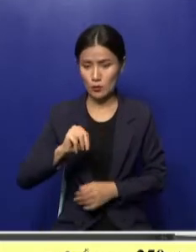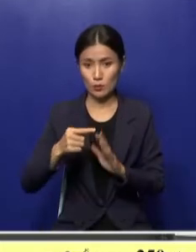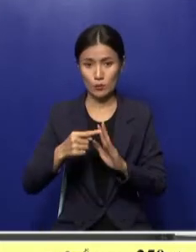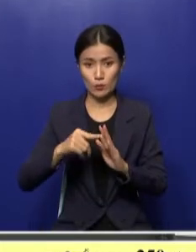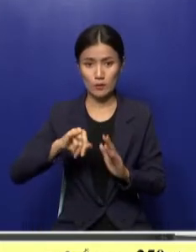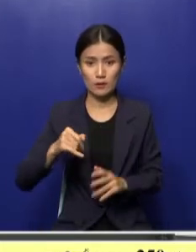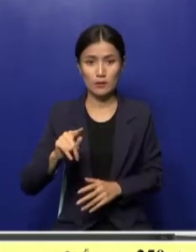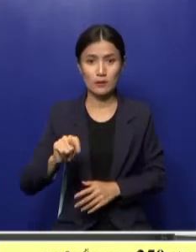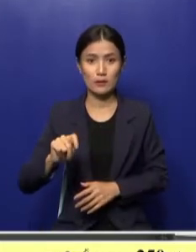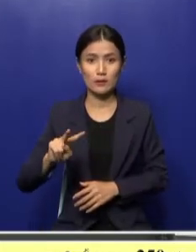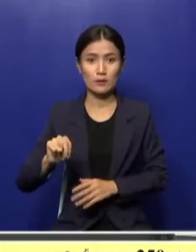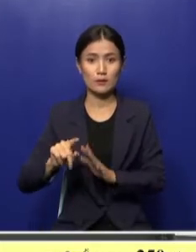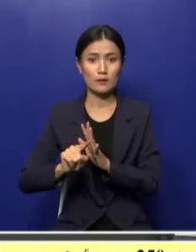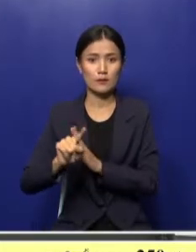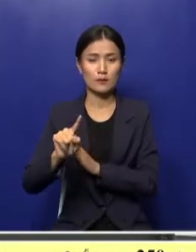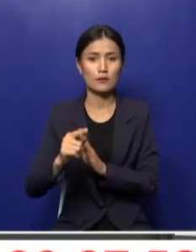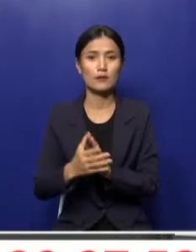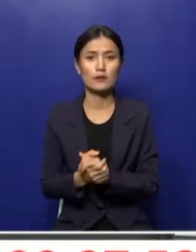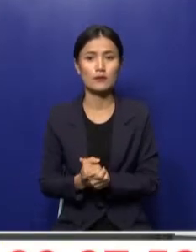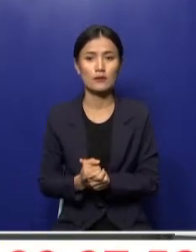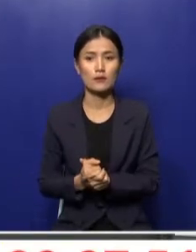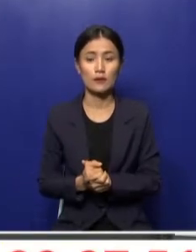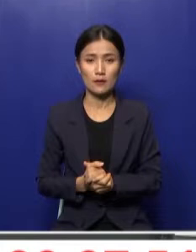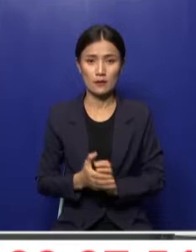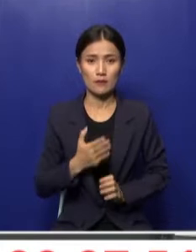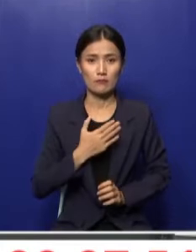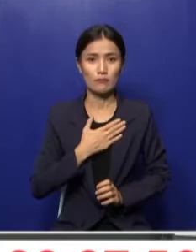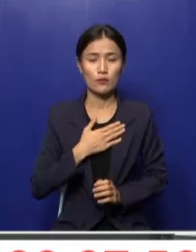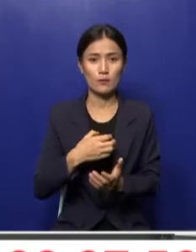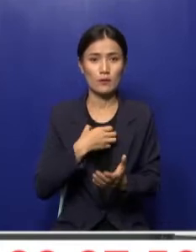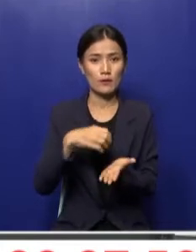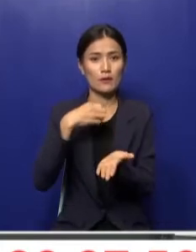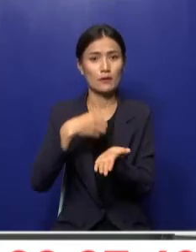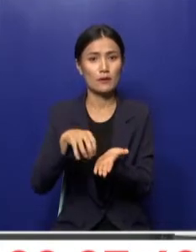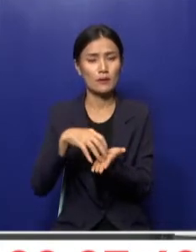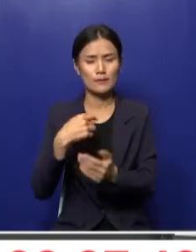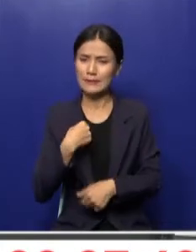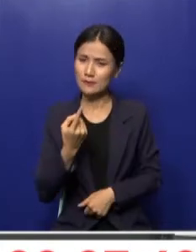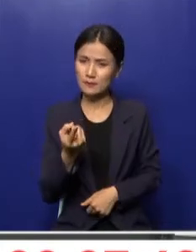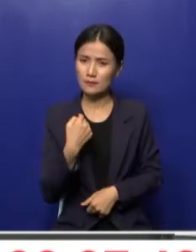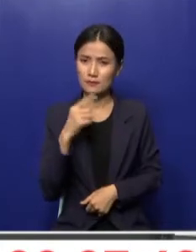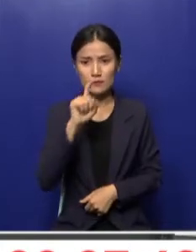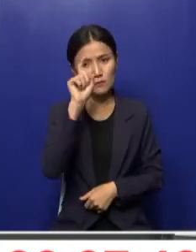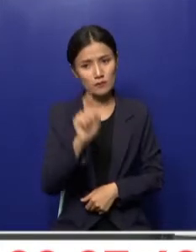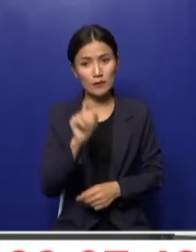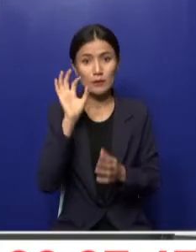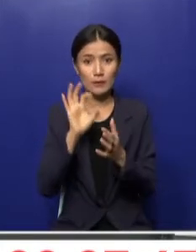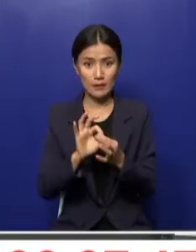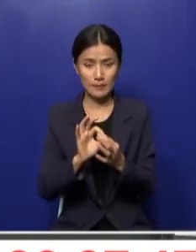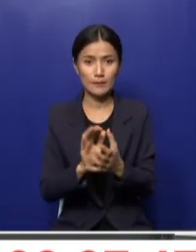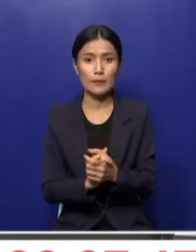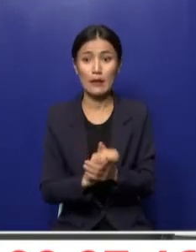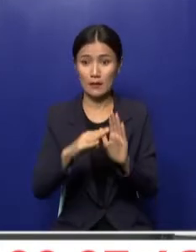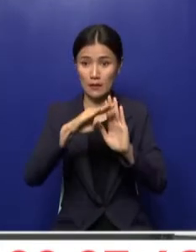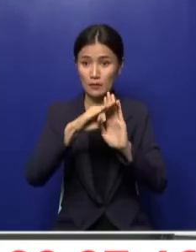สมาชิกวุฒิสภาถ้าผมมีเรื่องที่จะเรียนตั้งข้อสังเกตเกี่ยวกับกระบวน